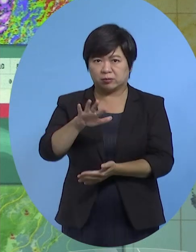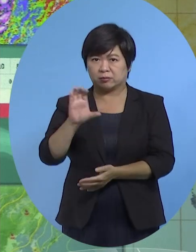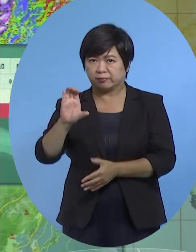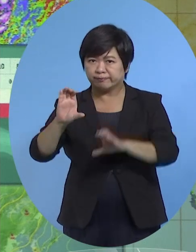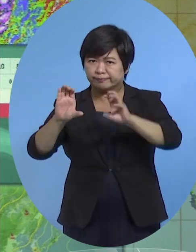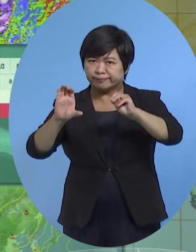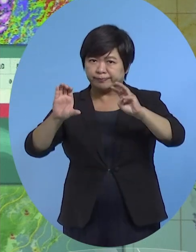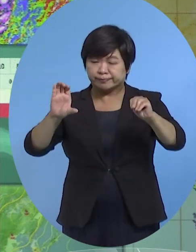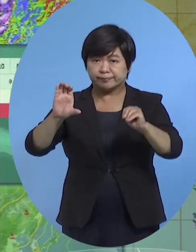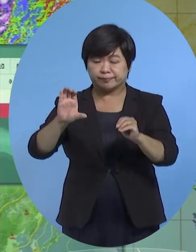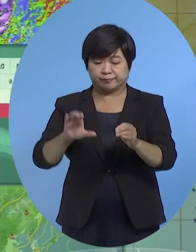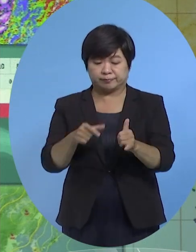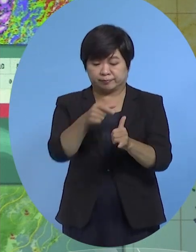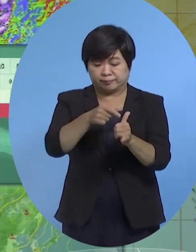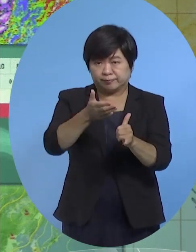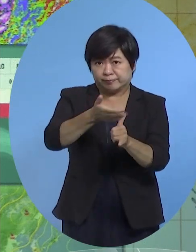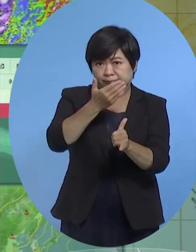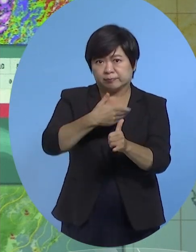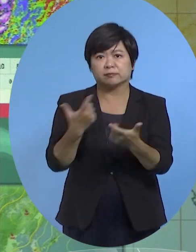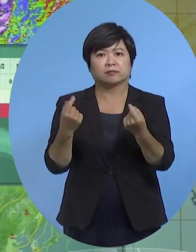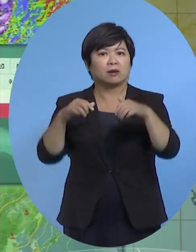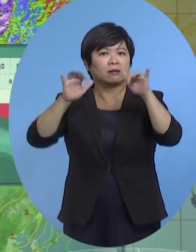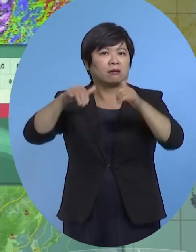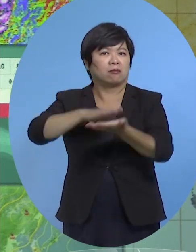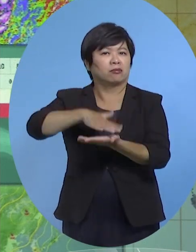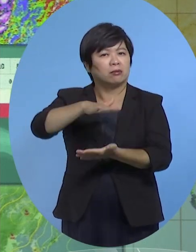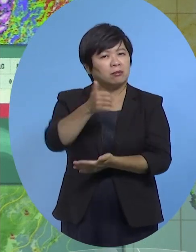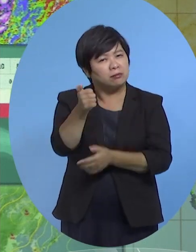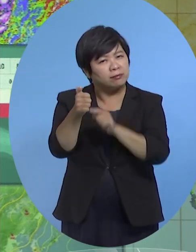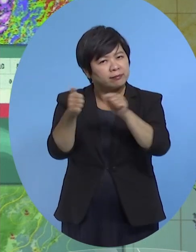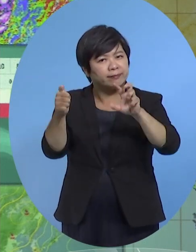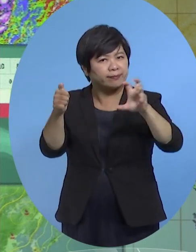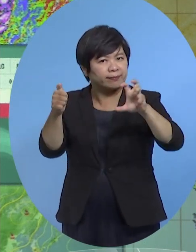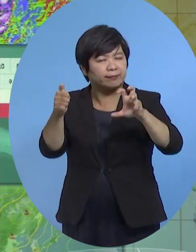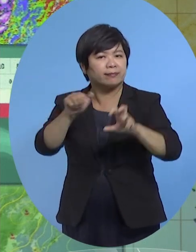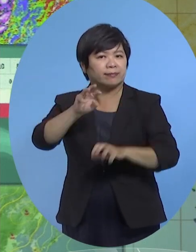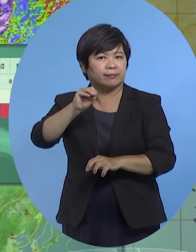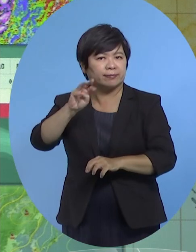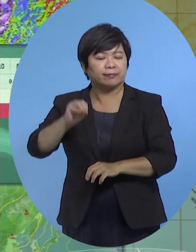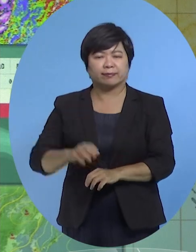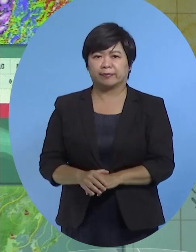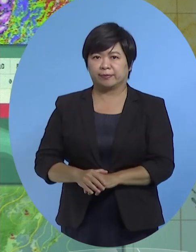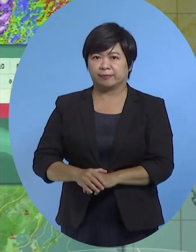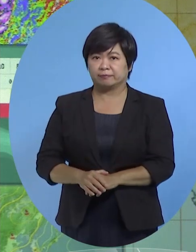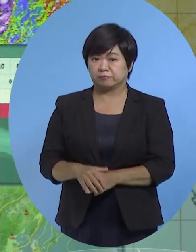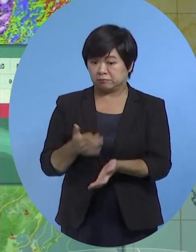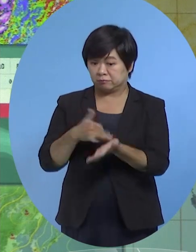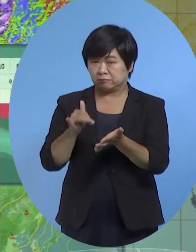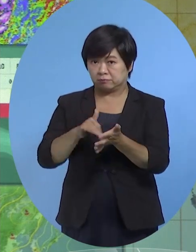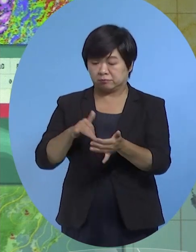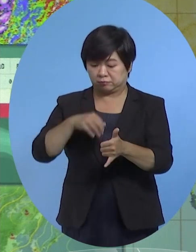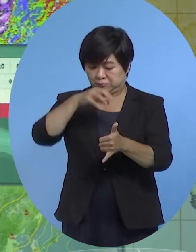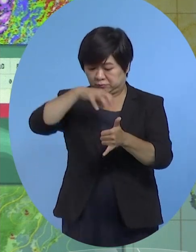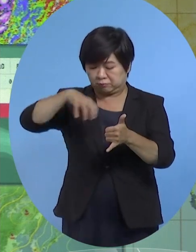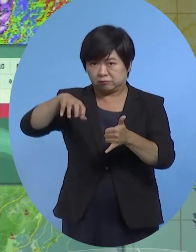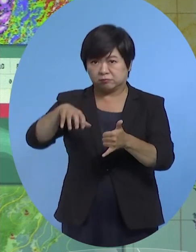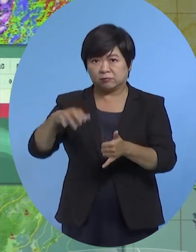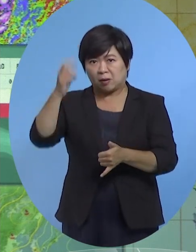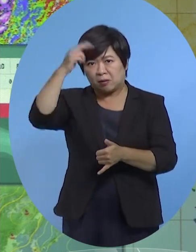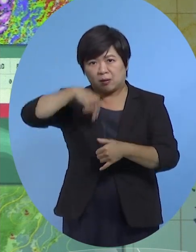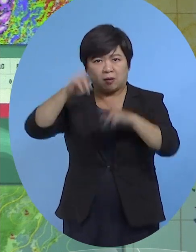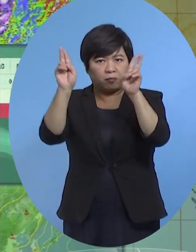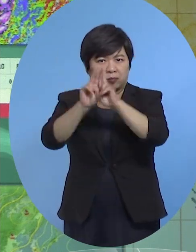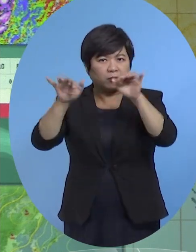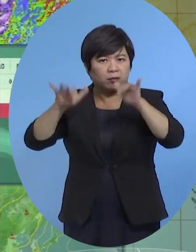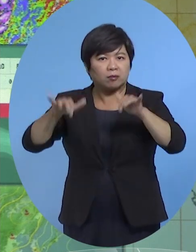像中北部很多地方的时雨量都达到了50到80毫米这样的等级哦。那我们预估这些地方的午后雷阵雨在入